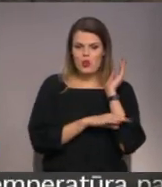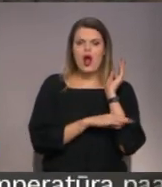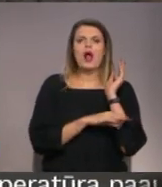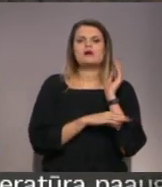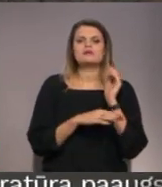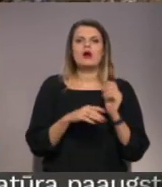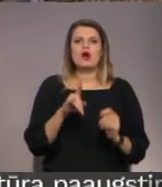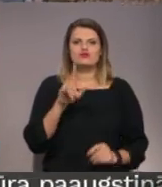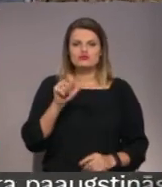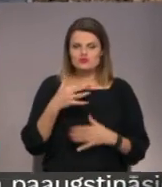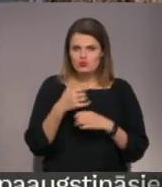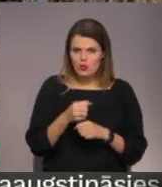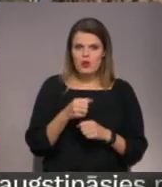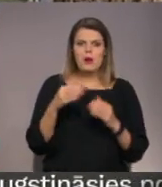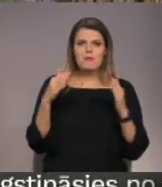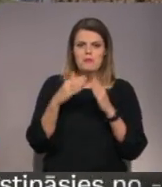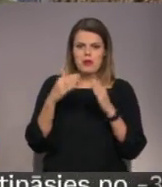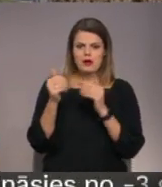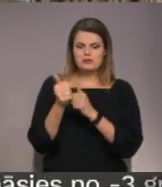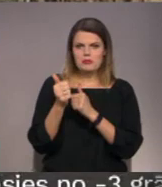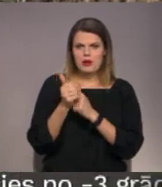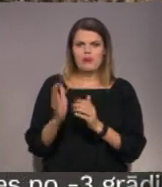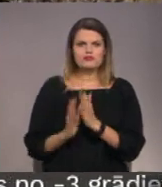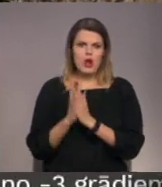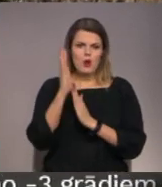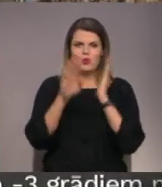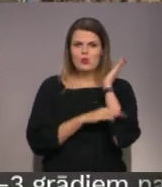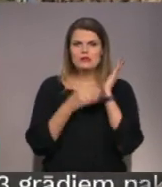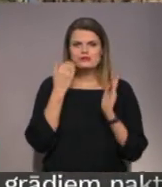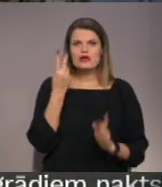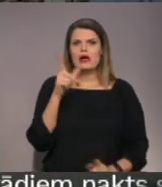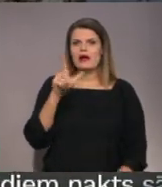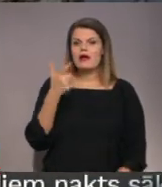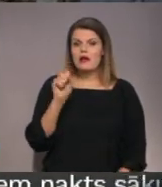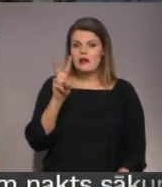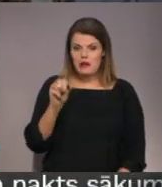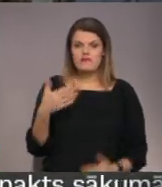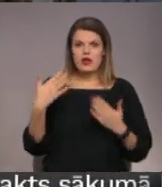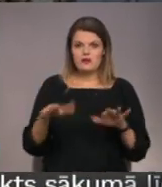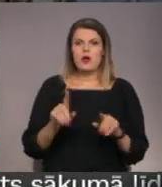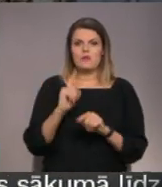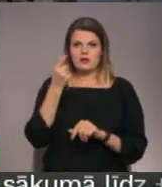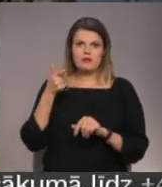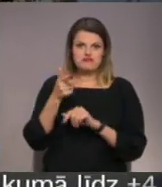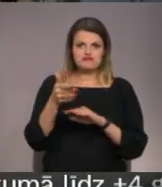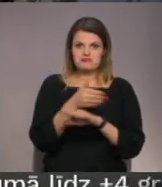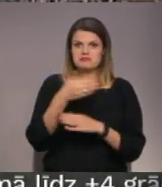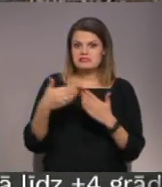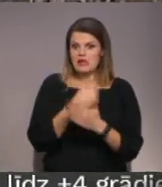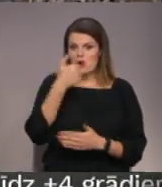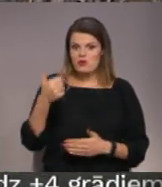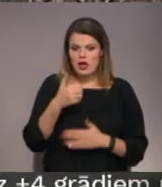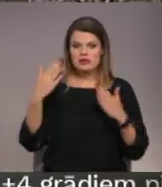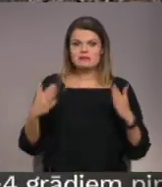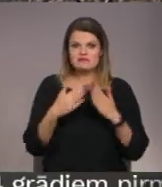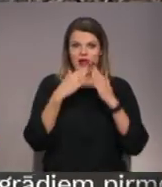Birzijas Smiltenes pusē pie mājas augošajās kļavās saimnieks Ervins Labanauskis pirmo surbumu sveicis vēl pirms jaunā gada.